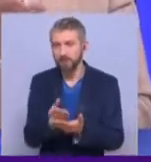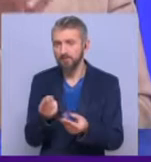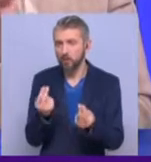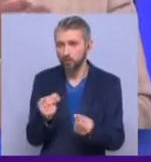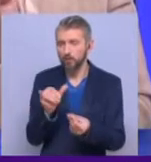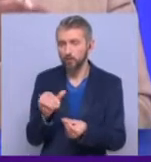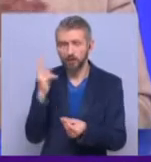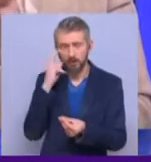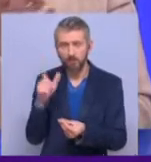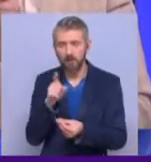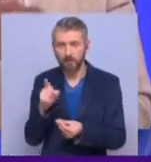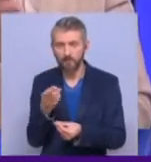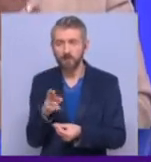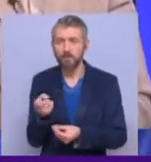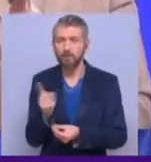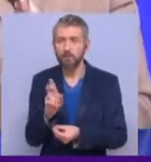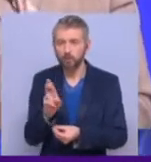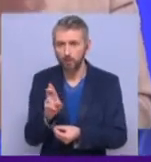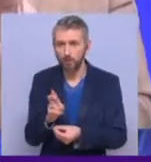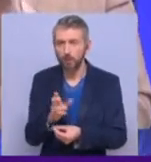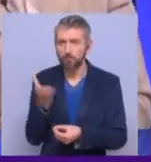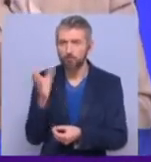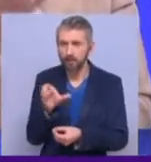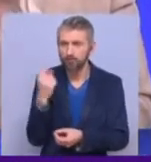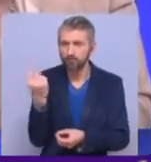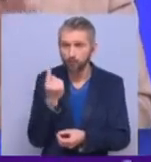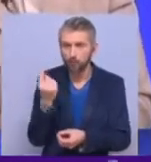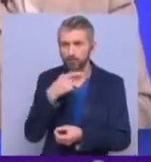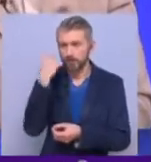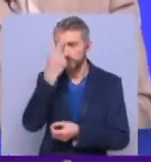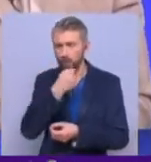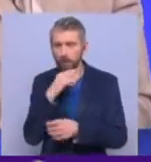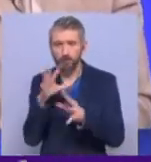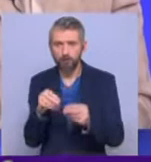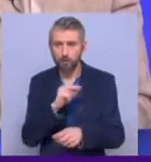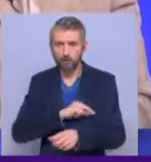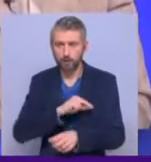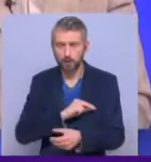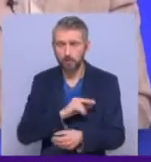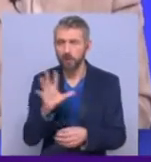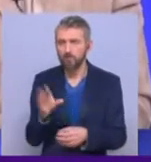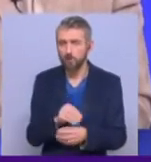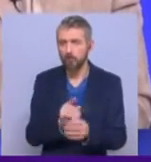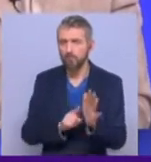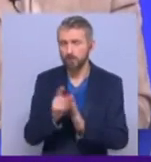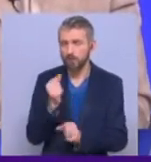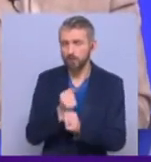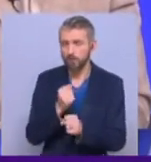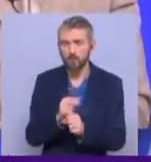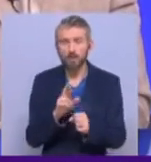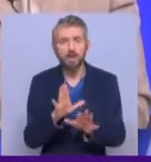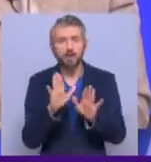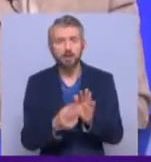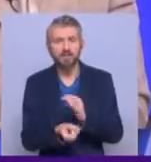у Киевгаза для того, чтобы поставить счетчики индивидуальные. Все работает. Все начинает работать. Как только